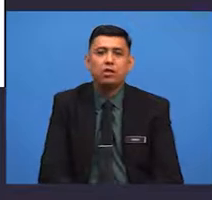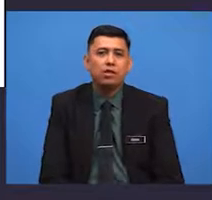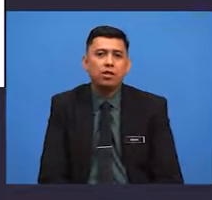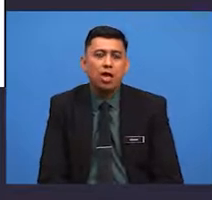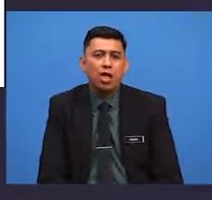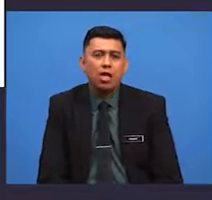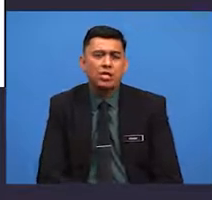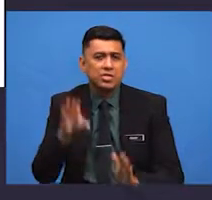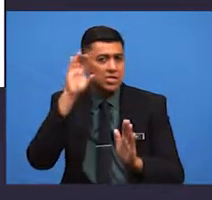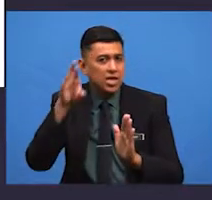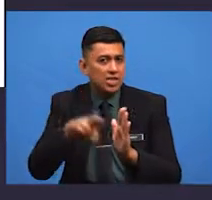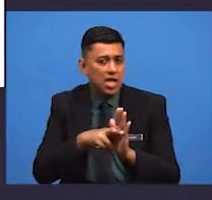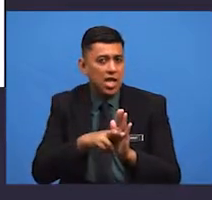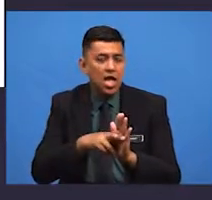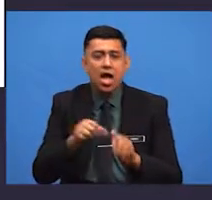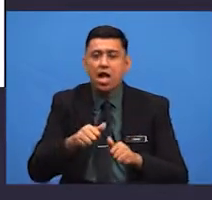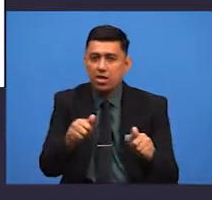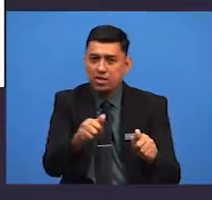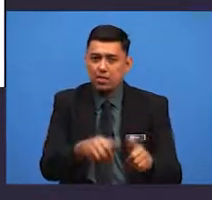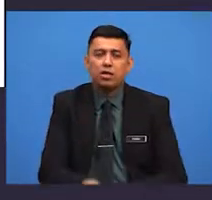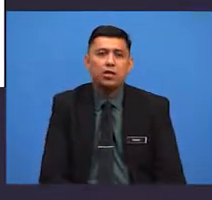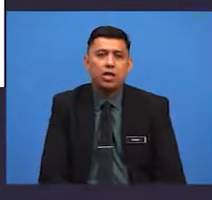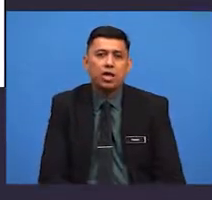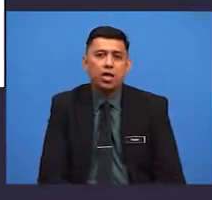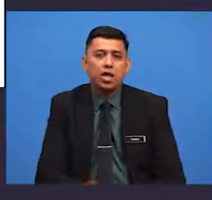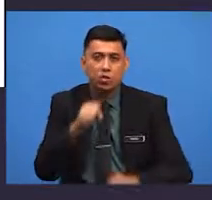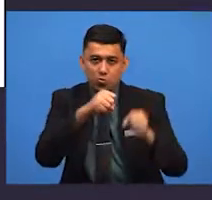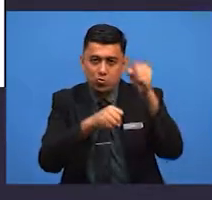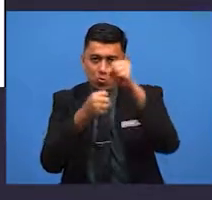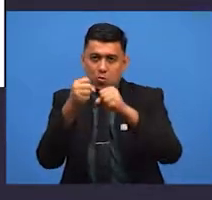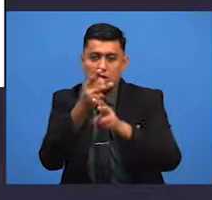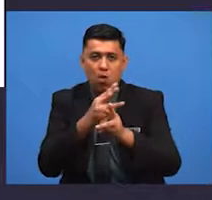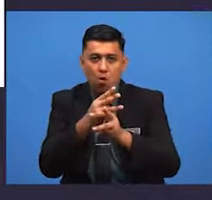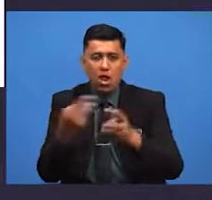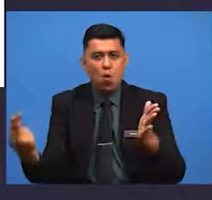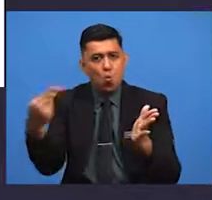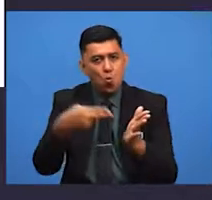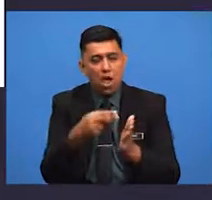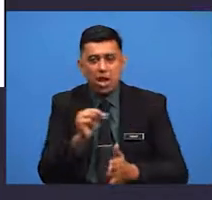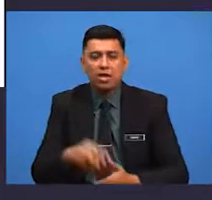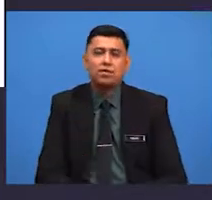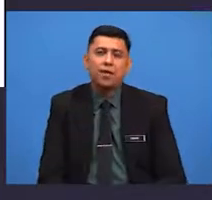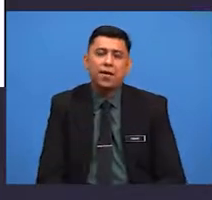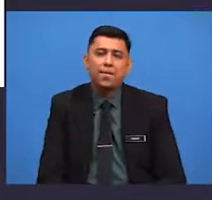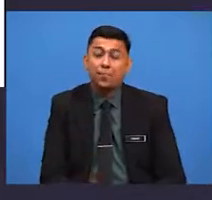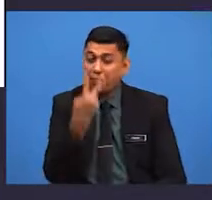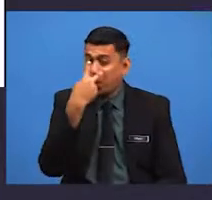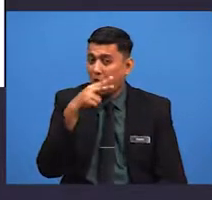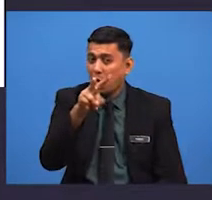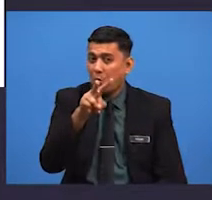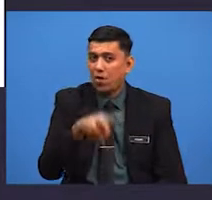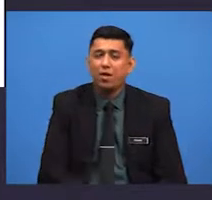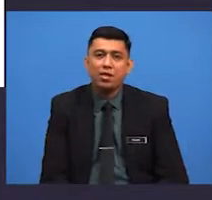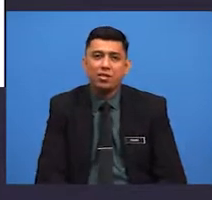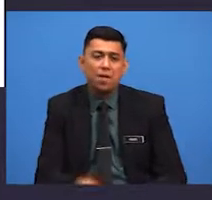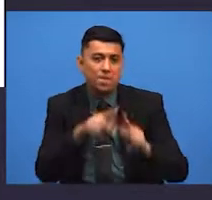dan carta alir menggunakan struktur kawalan ulangan. Murid-murid, sila perhatikan